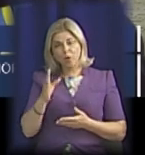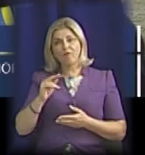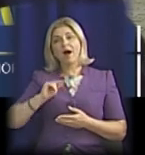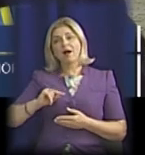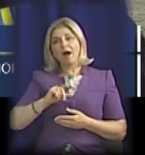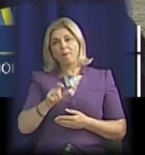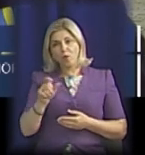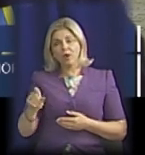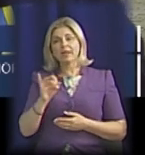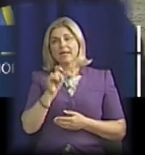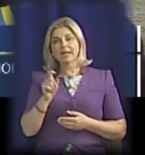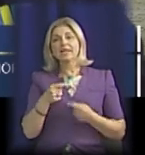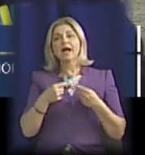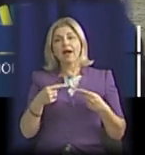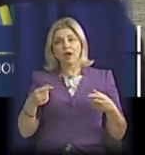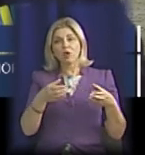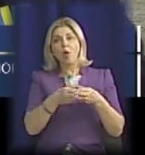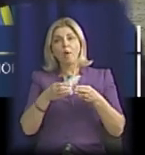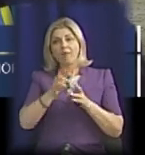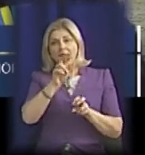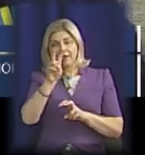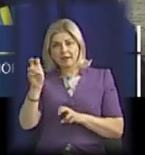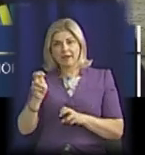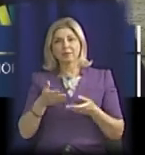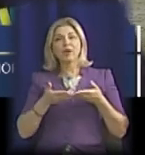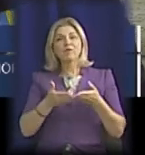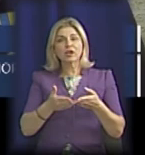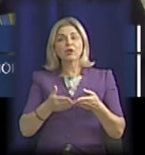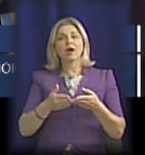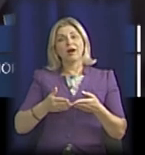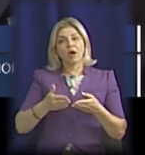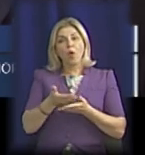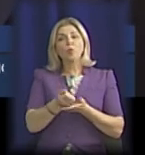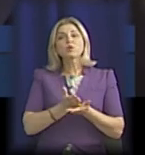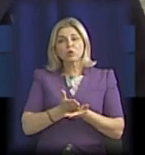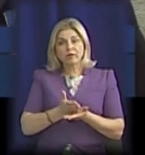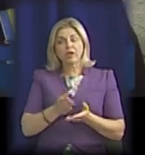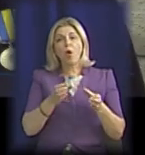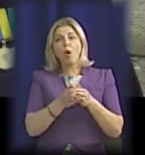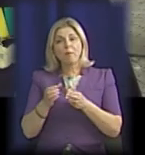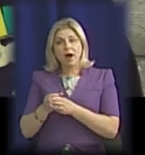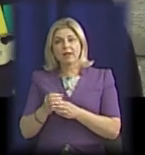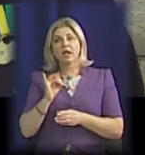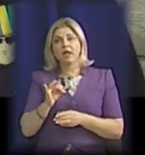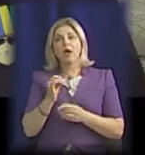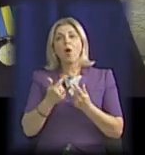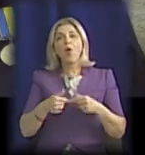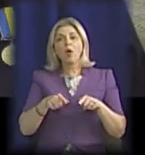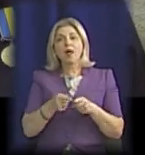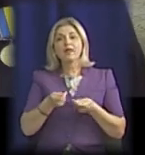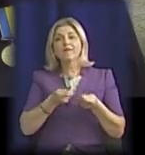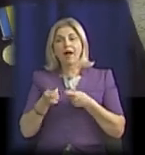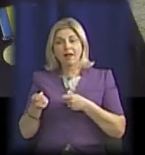стивідорні компанії, представники стивідорних компаній і керівники, які органи влади, які разом відсвяткують